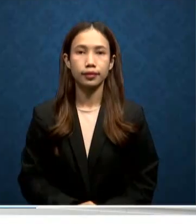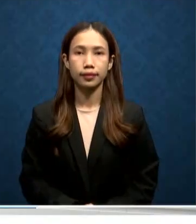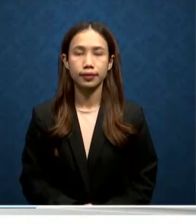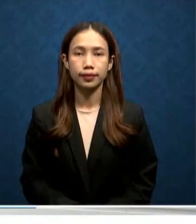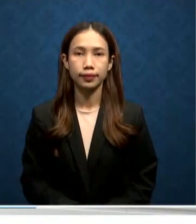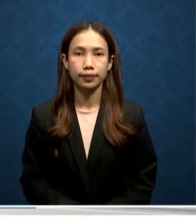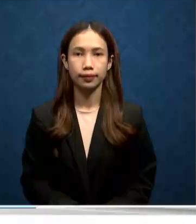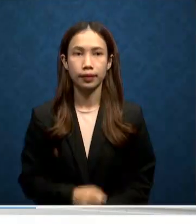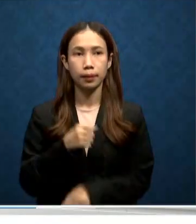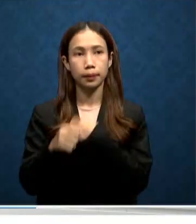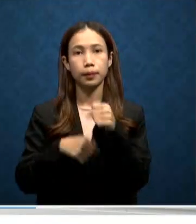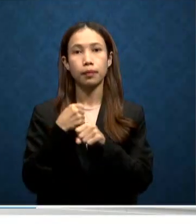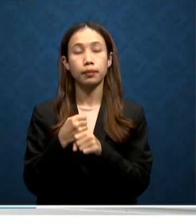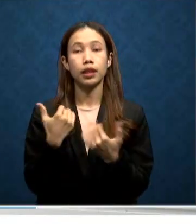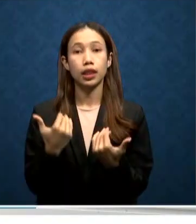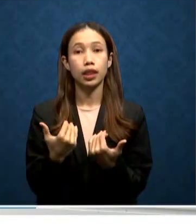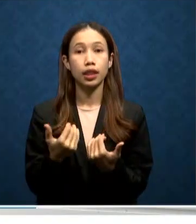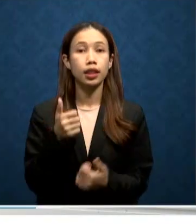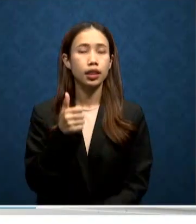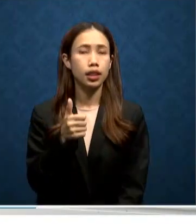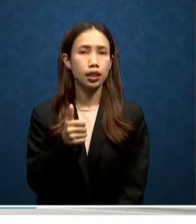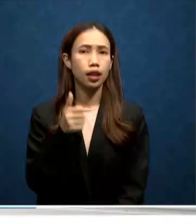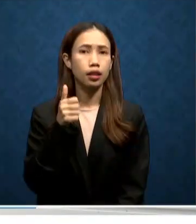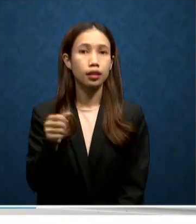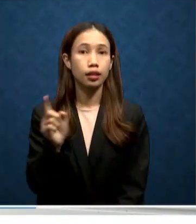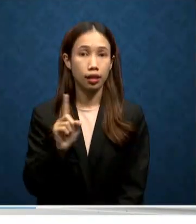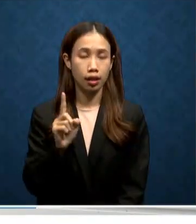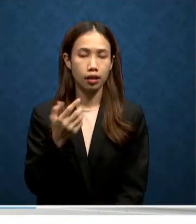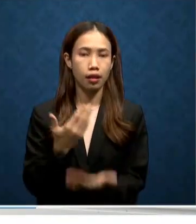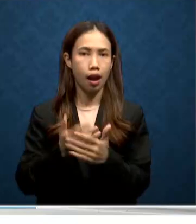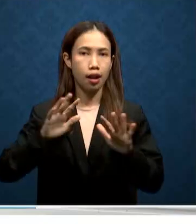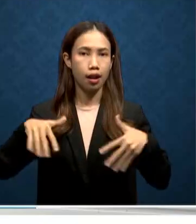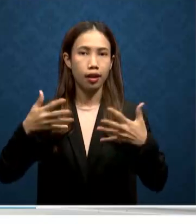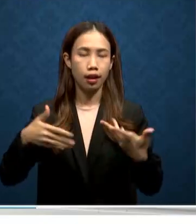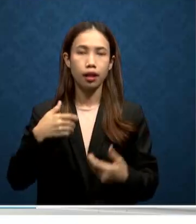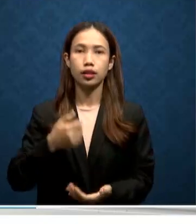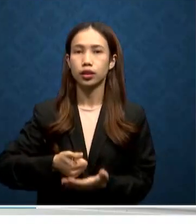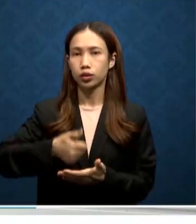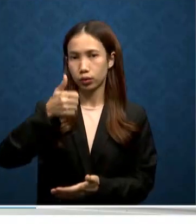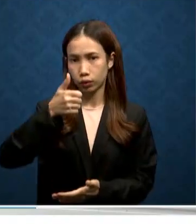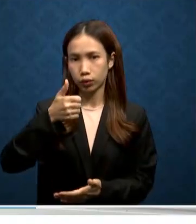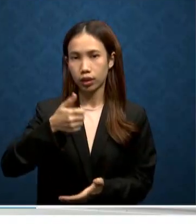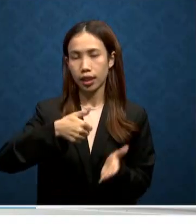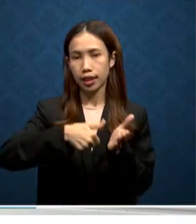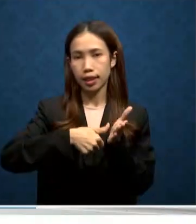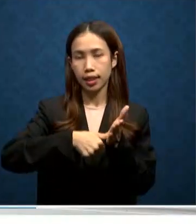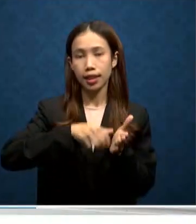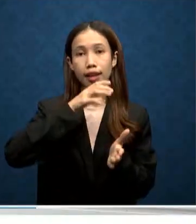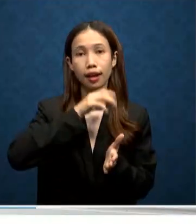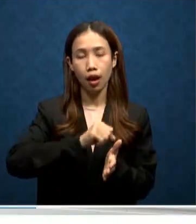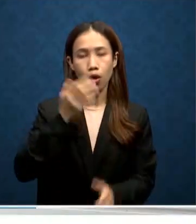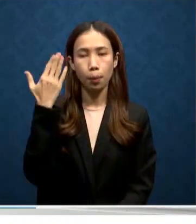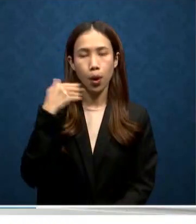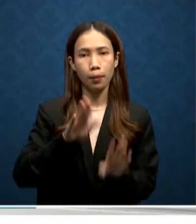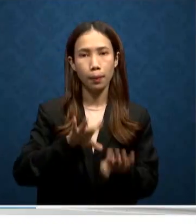ที่ดีดียังไงครับรายได้จากการประมูลก็สูสูงหนี้เก่าที่เคยมีอยู่ประมาณ